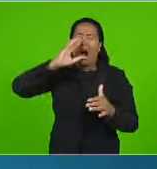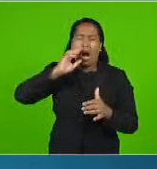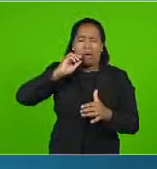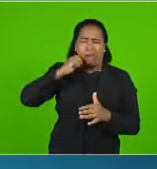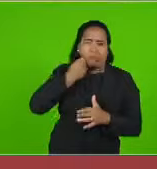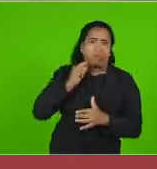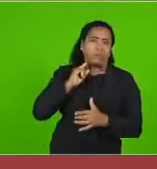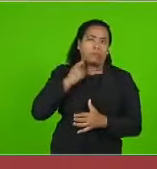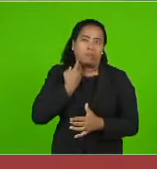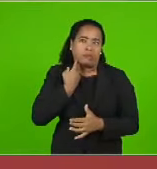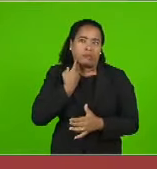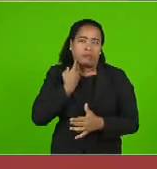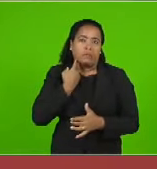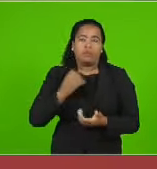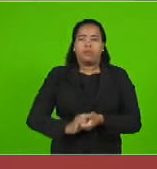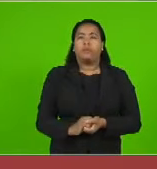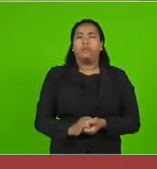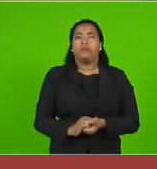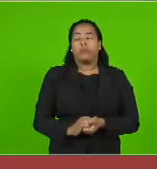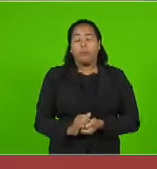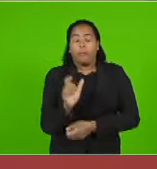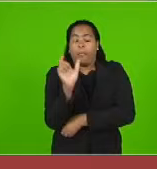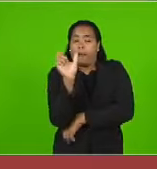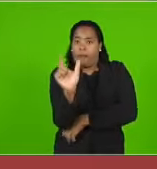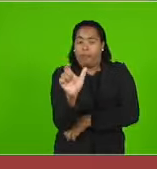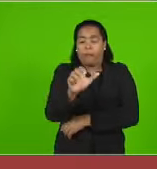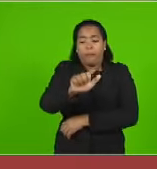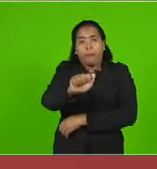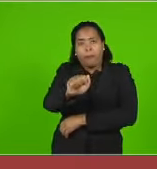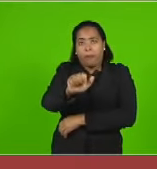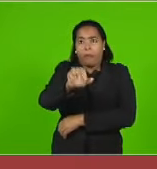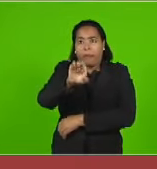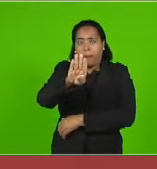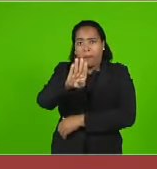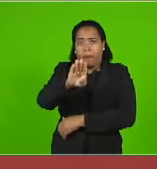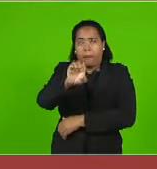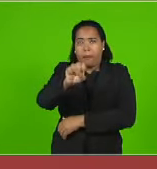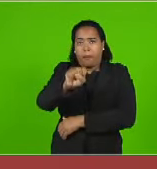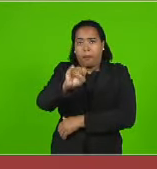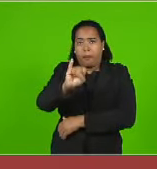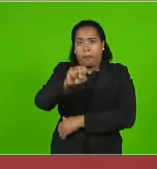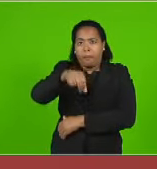Откровение, 8 глава, 10-11 стих. Слово «полынь» на